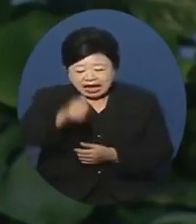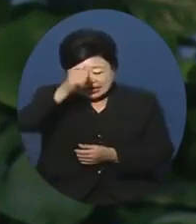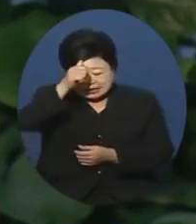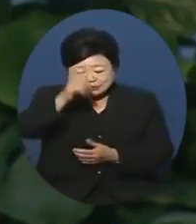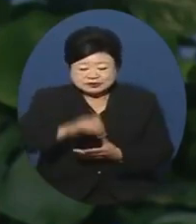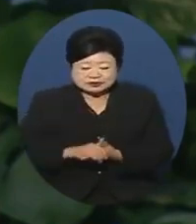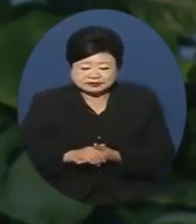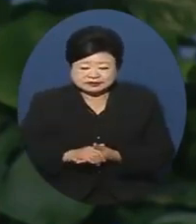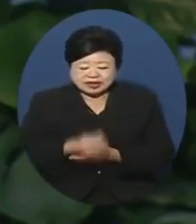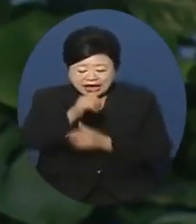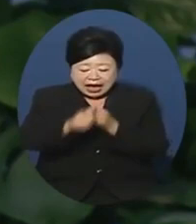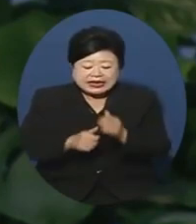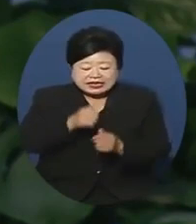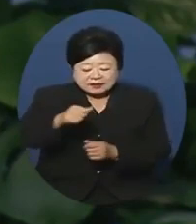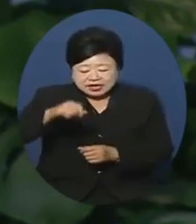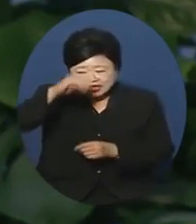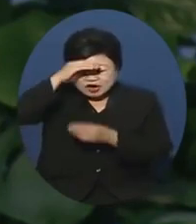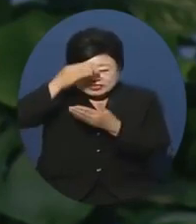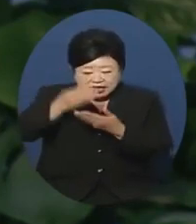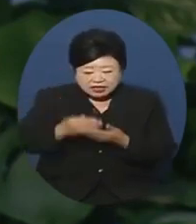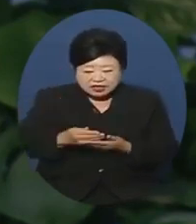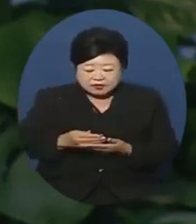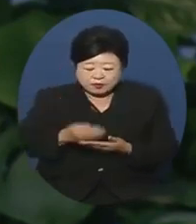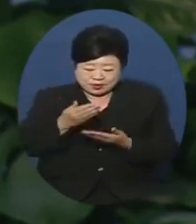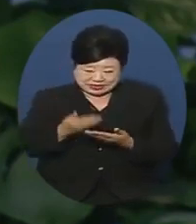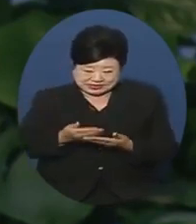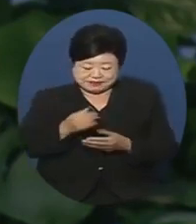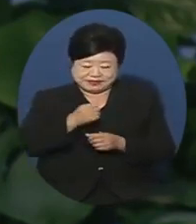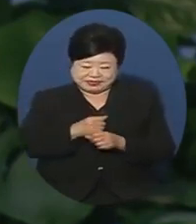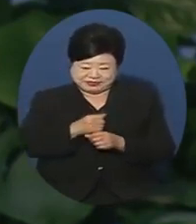아담은 하나님의 형상을 닮았습니다.